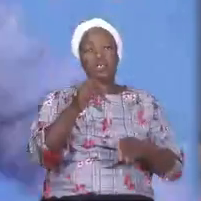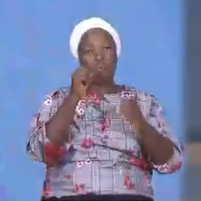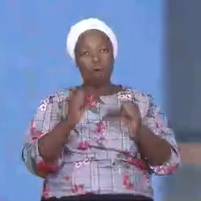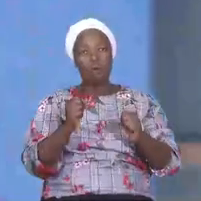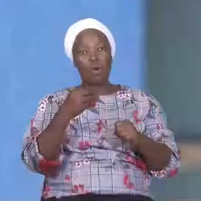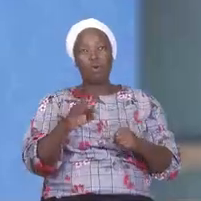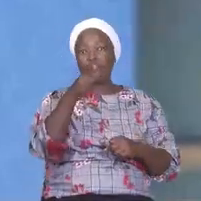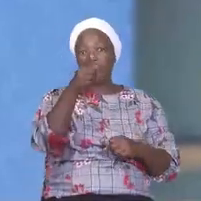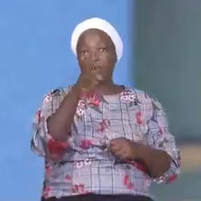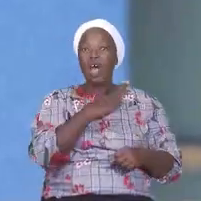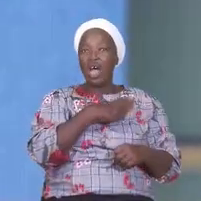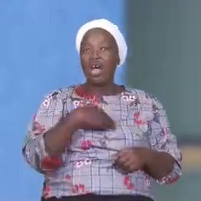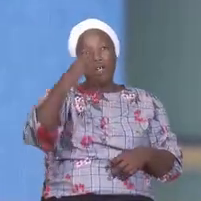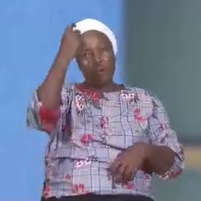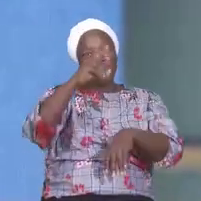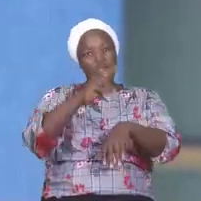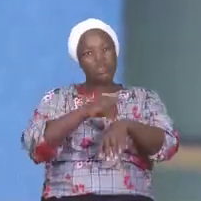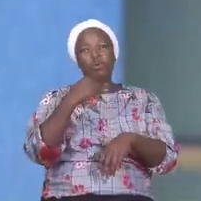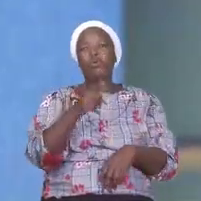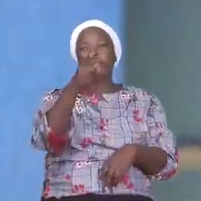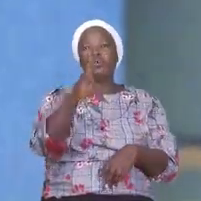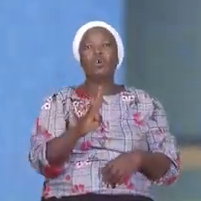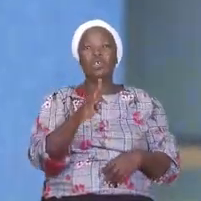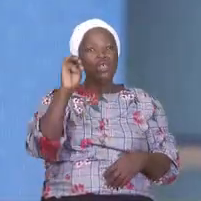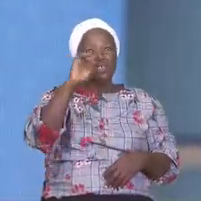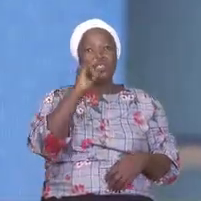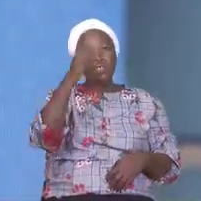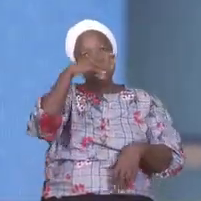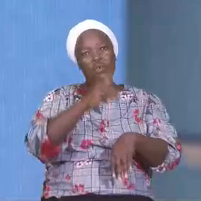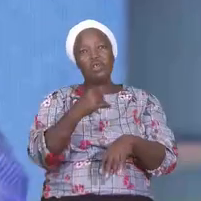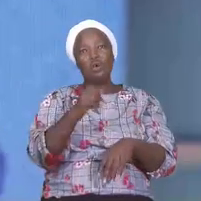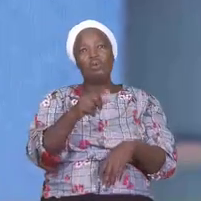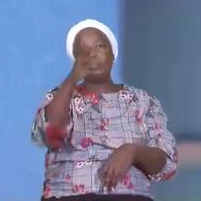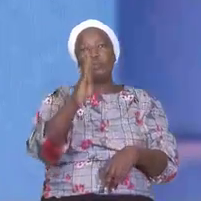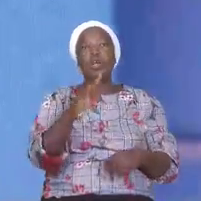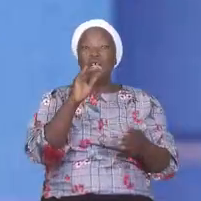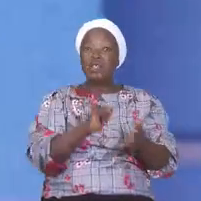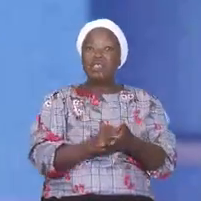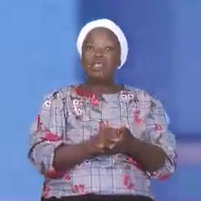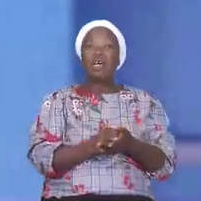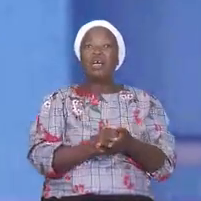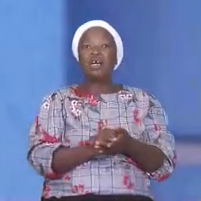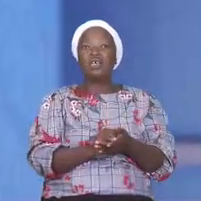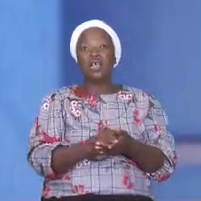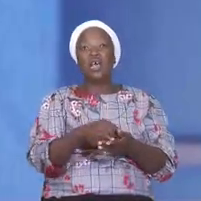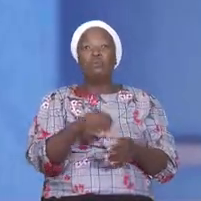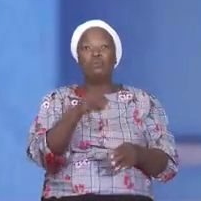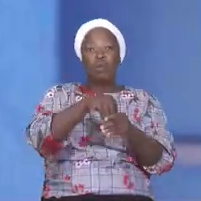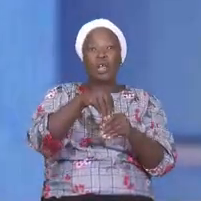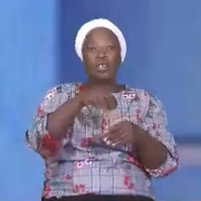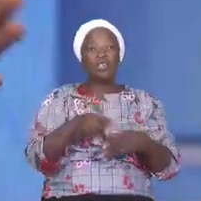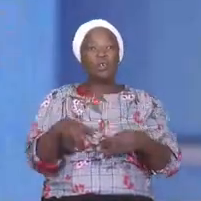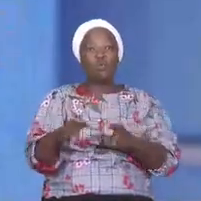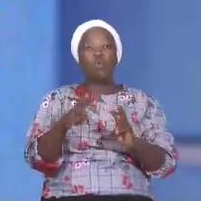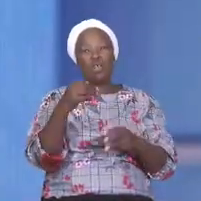irreligieux, Christ est la puissance de Dieu et la sagesse de Dieu. Il est la sagesse de Dieu